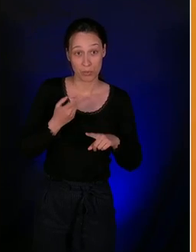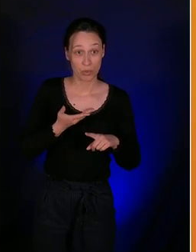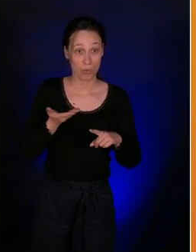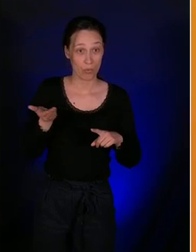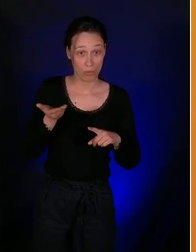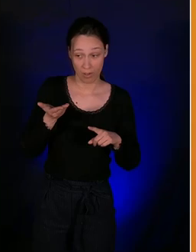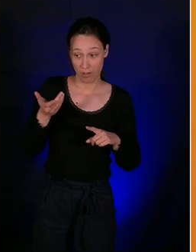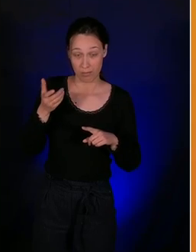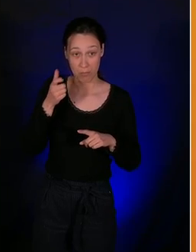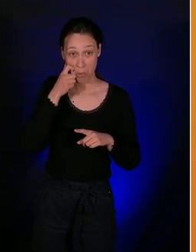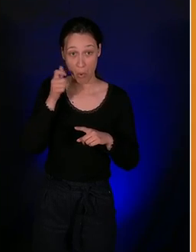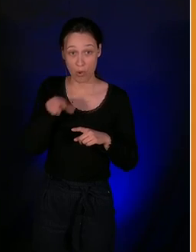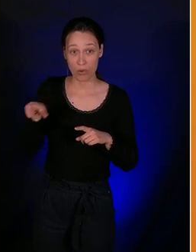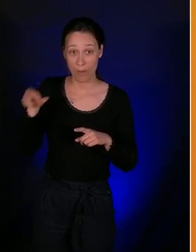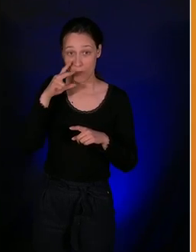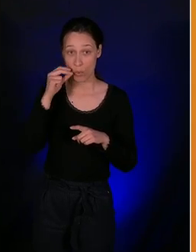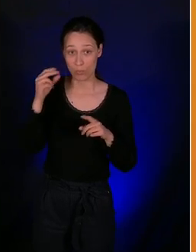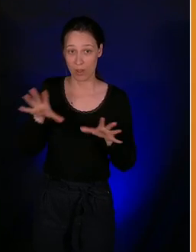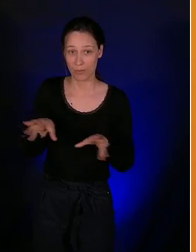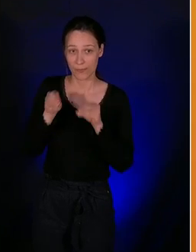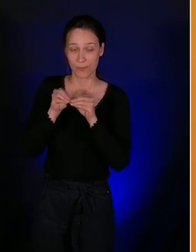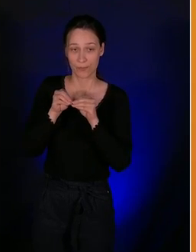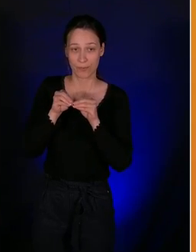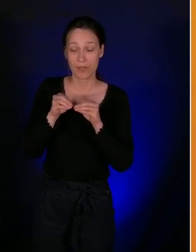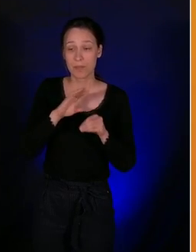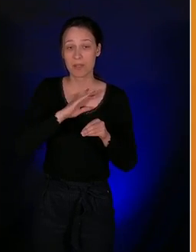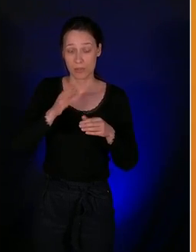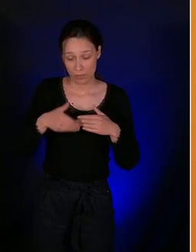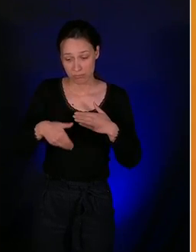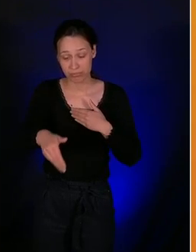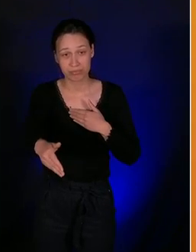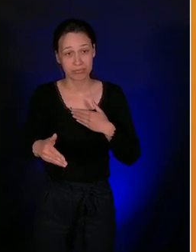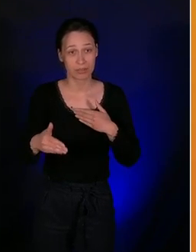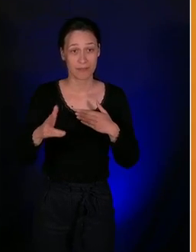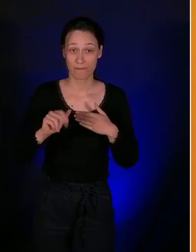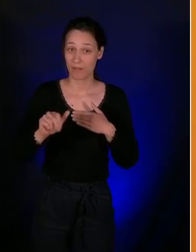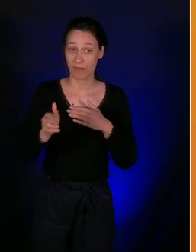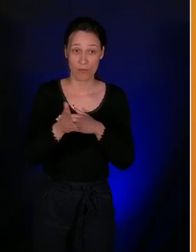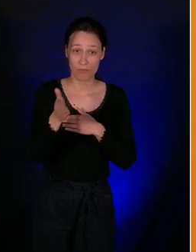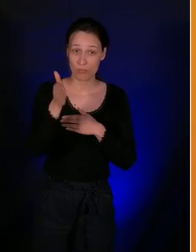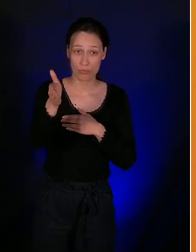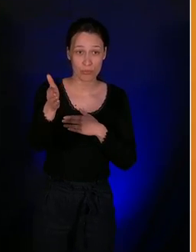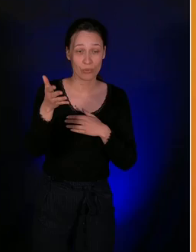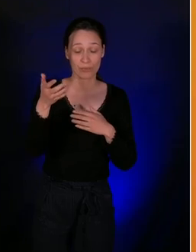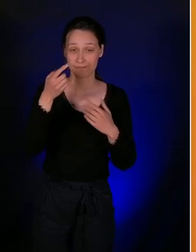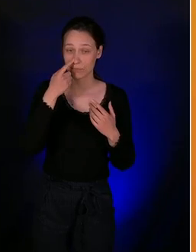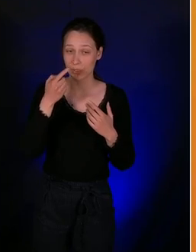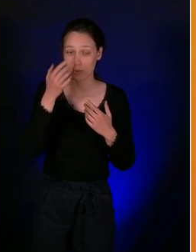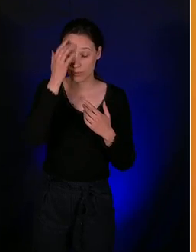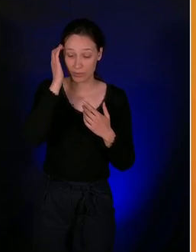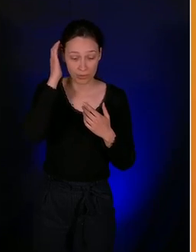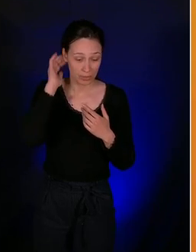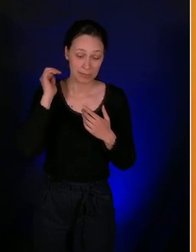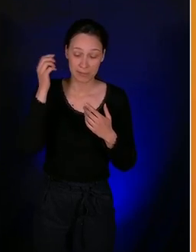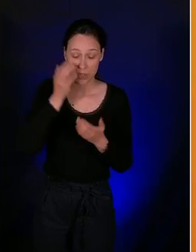CGT pourra grandir, car dans les temps que nous nous apprêtons à vivre, nos orientations ne seront ni corruptibles, on ne pourra les menotter et encore moins les